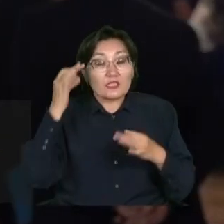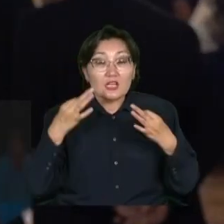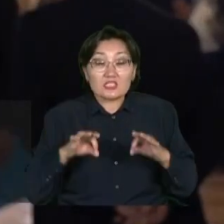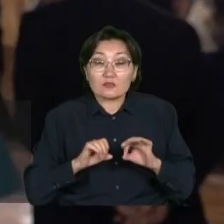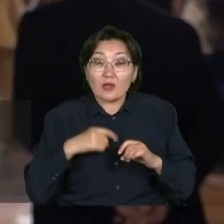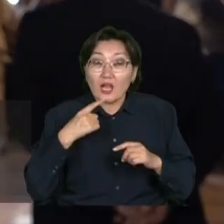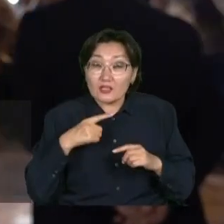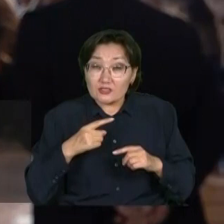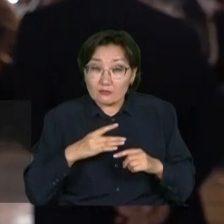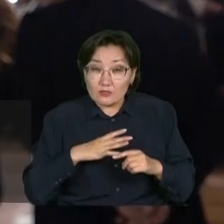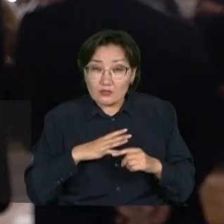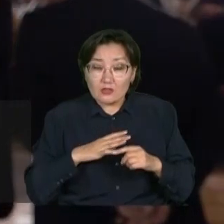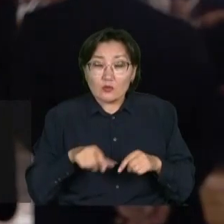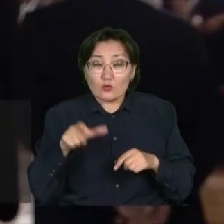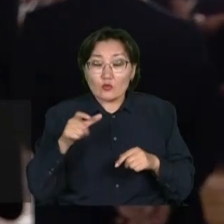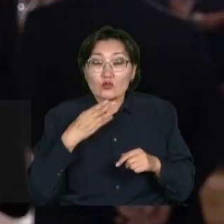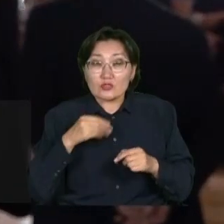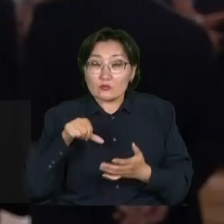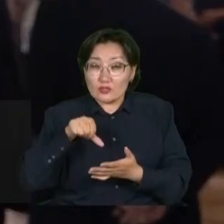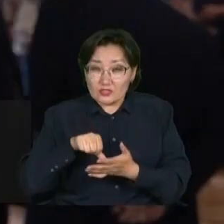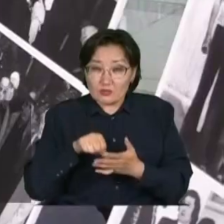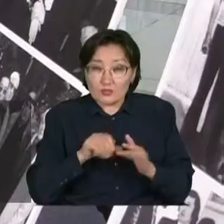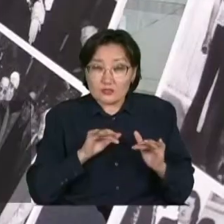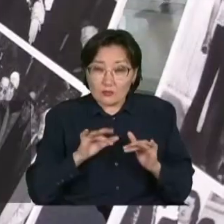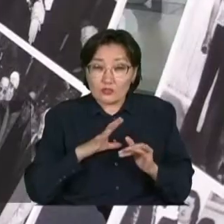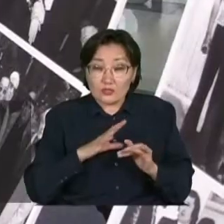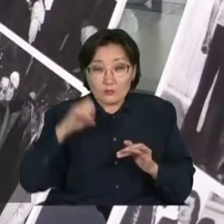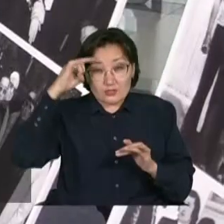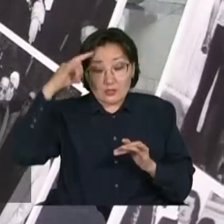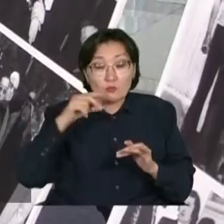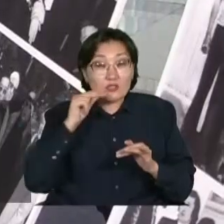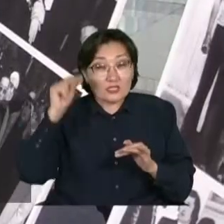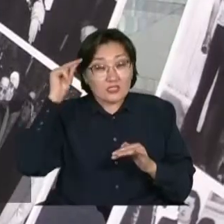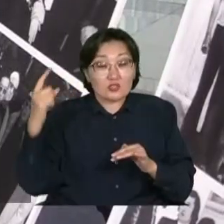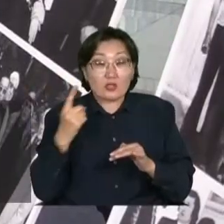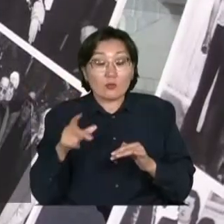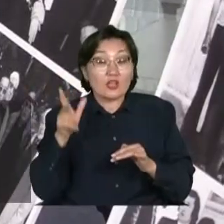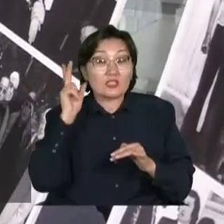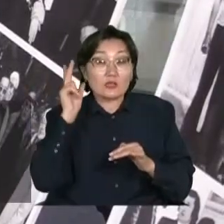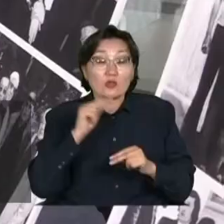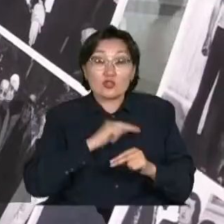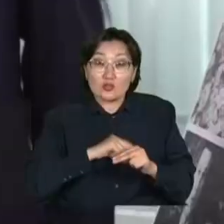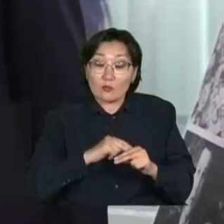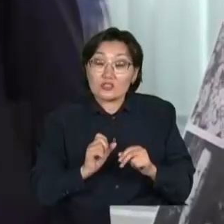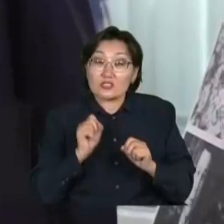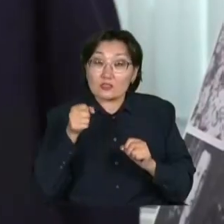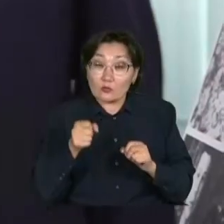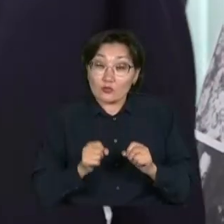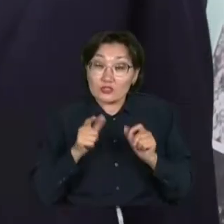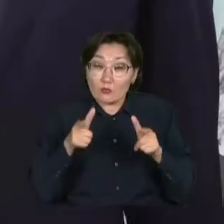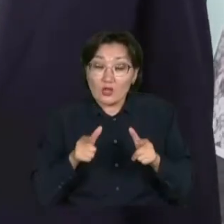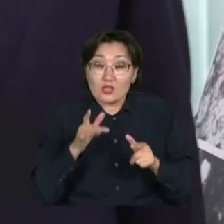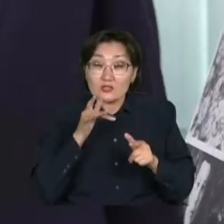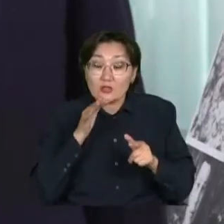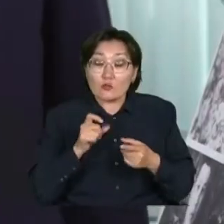айтып, азаматтық белсенділік танытып жүрді. Қазақстанның Қытайдағы алғашқы елшісі болып та қызмет атқарған қайраткер